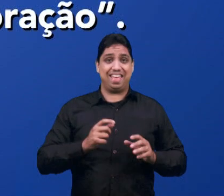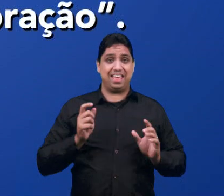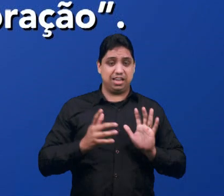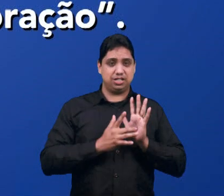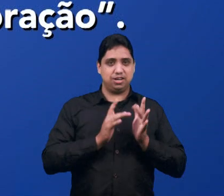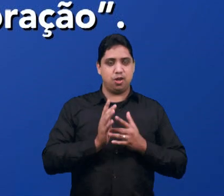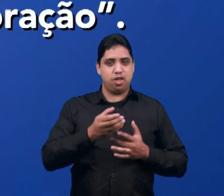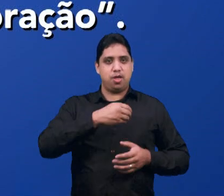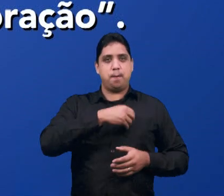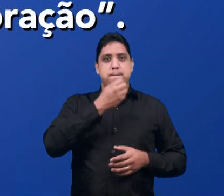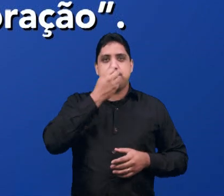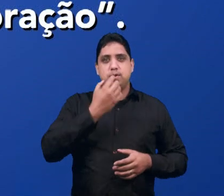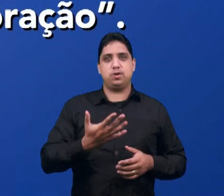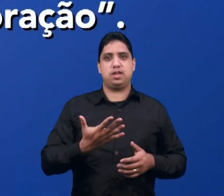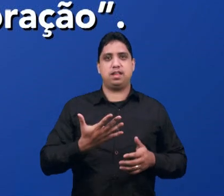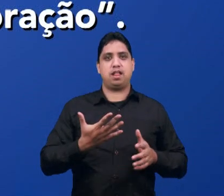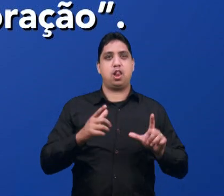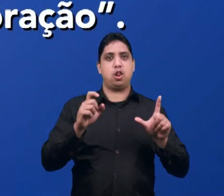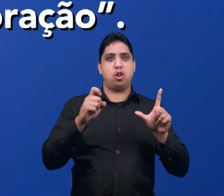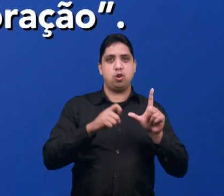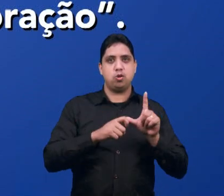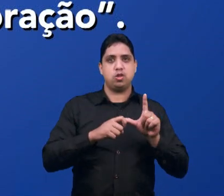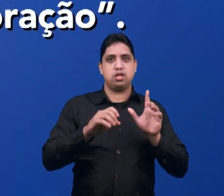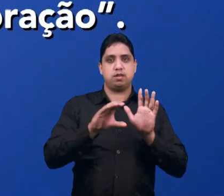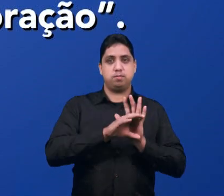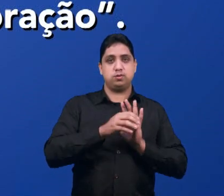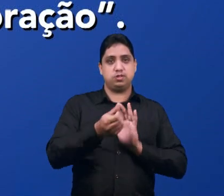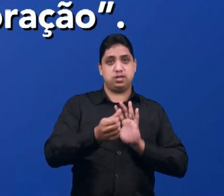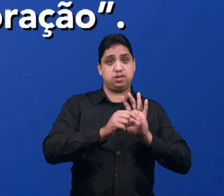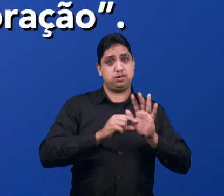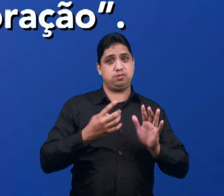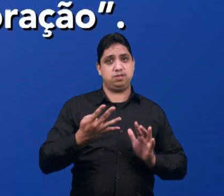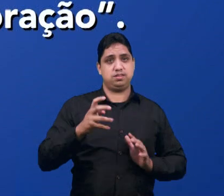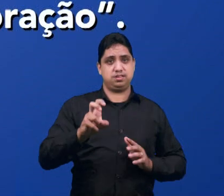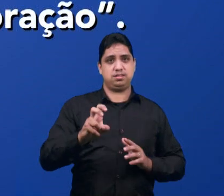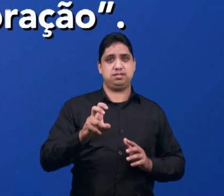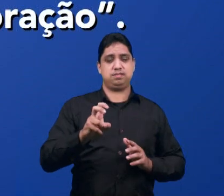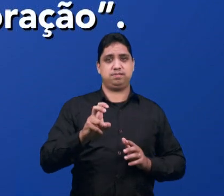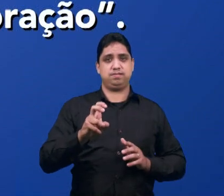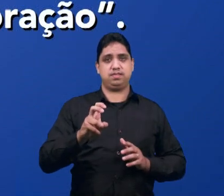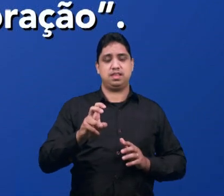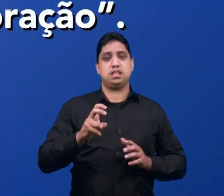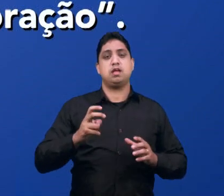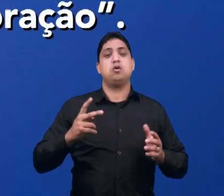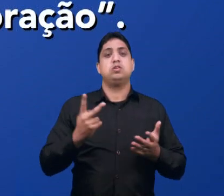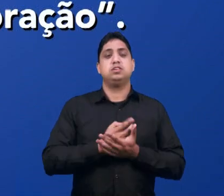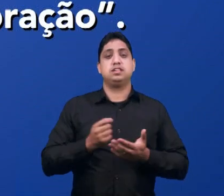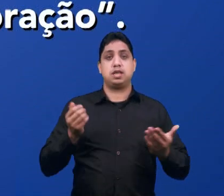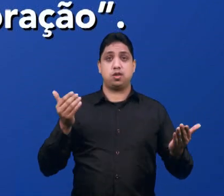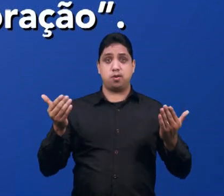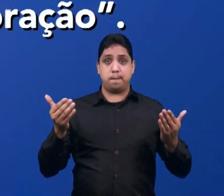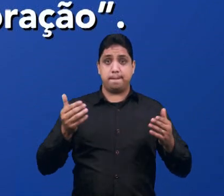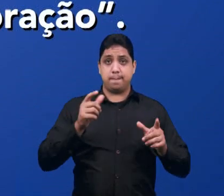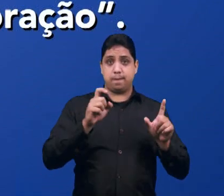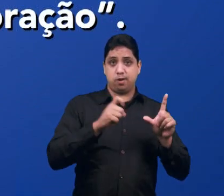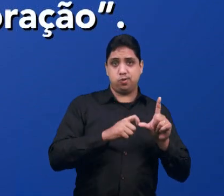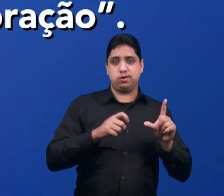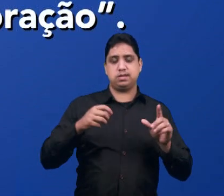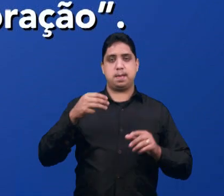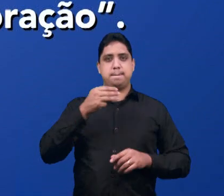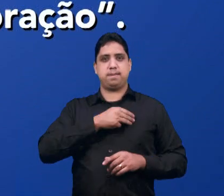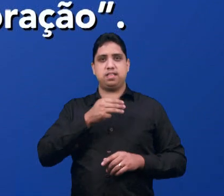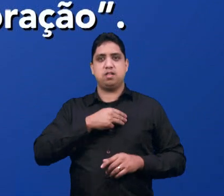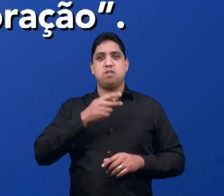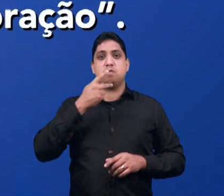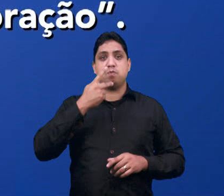l'homme bon de bon trésor de son cœur prend le bien. Et l'homme mauvais de mauvais